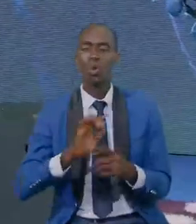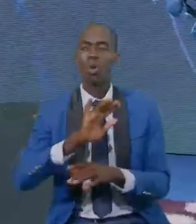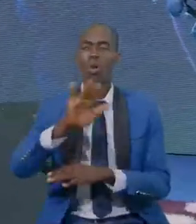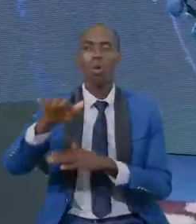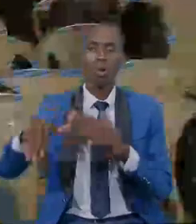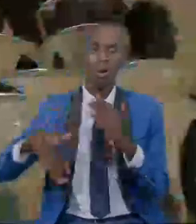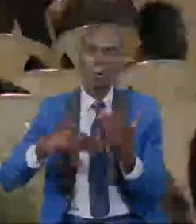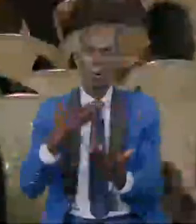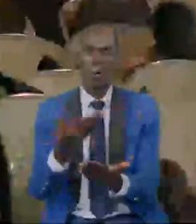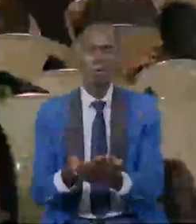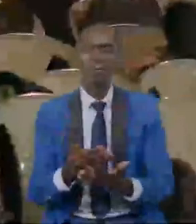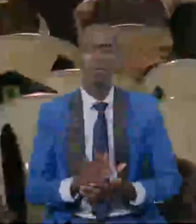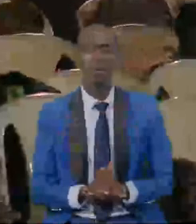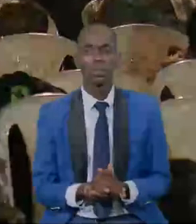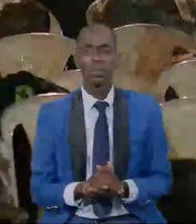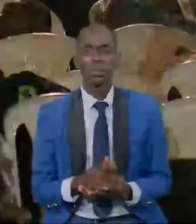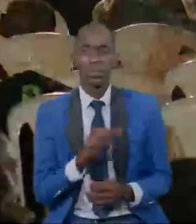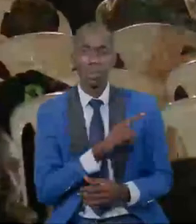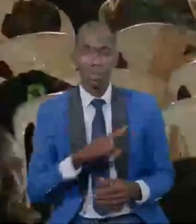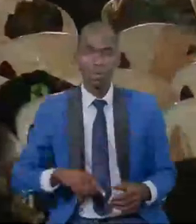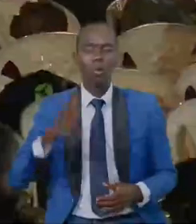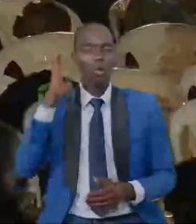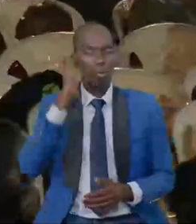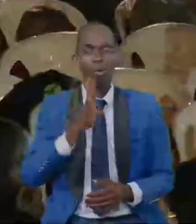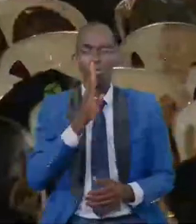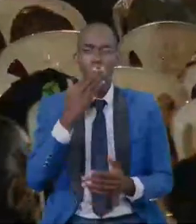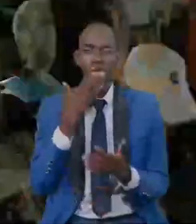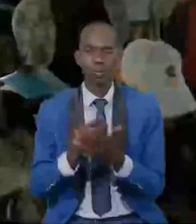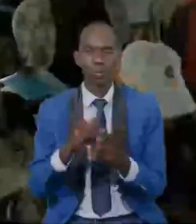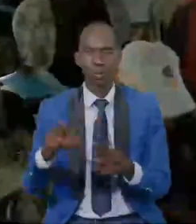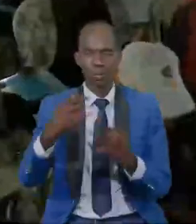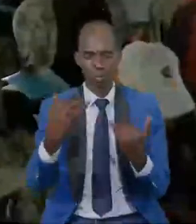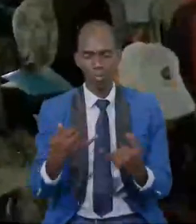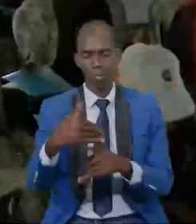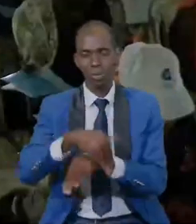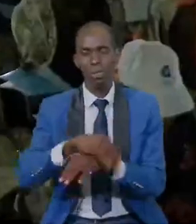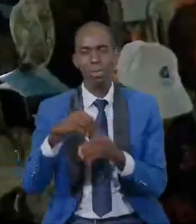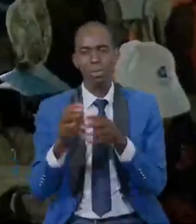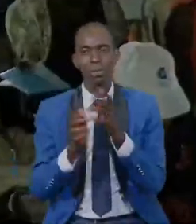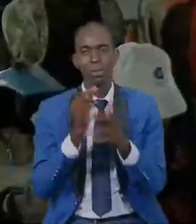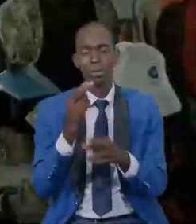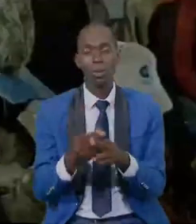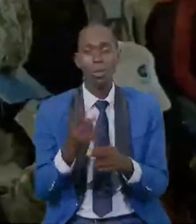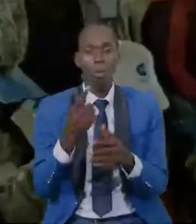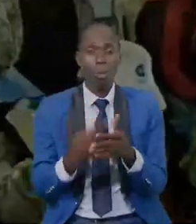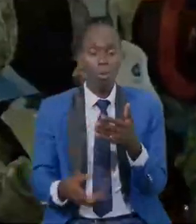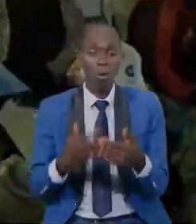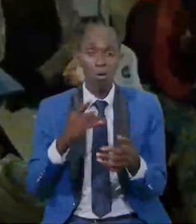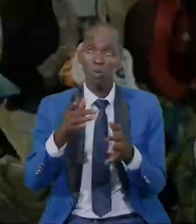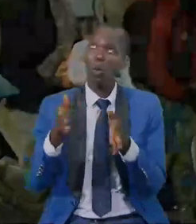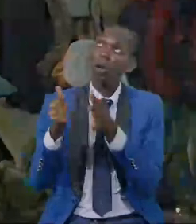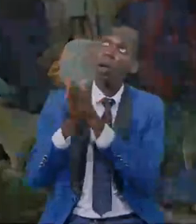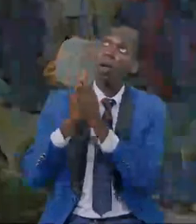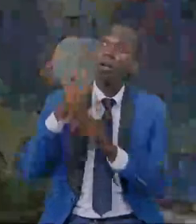L'Éternel est bon envers tous. Le Seigneur vous sera bon ce soir. Alors,